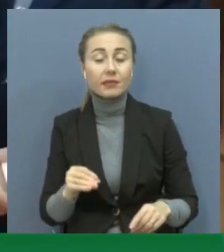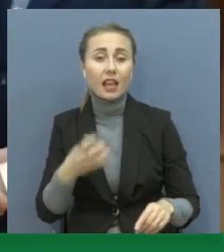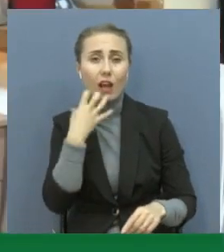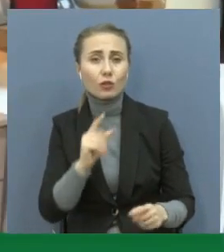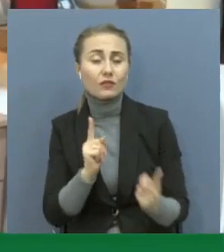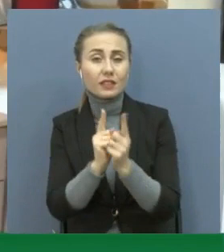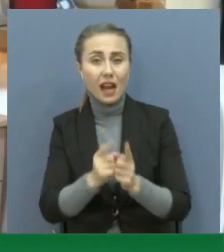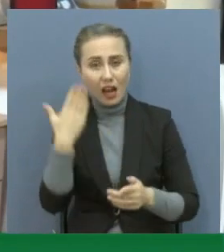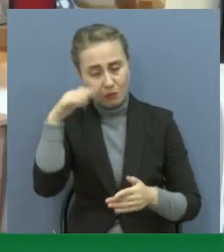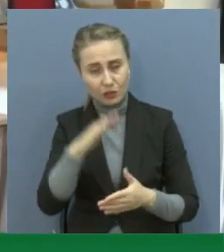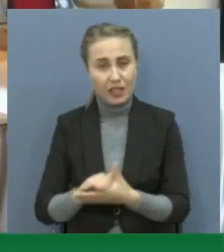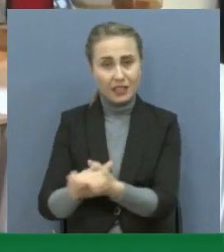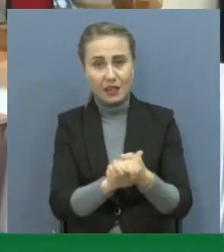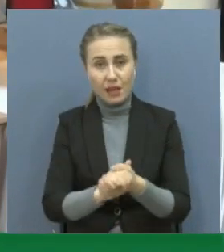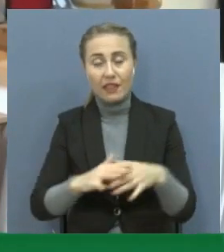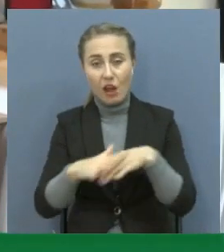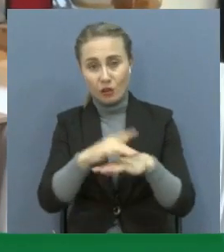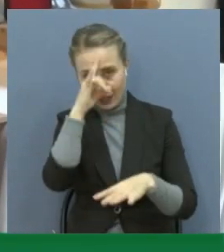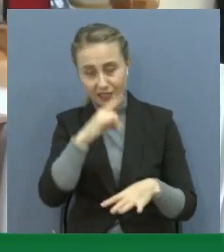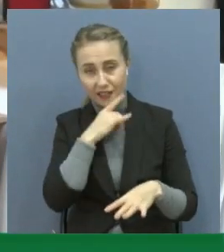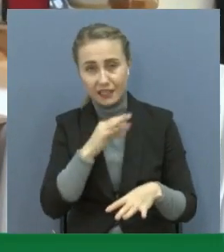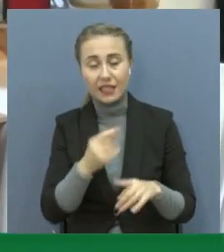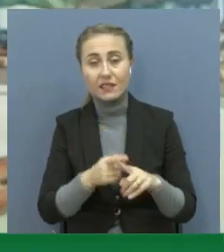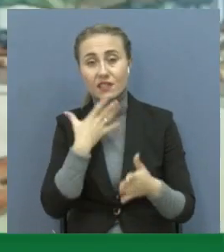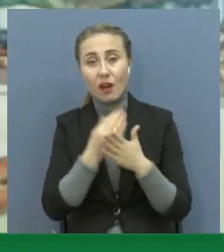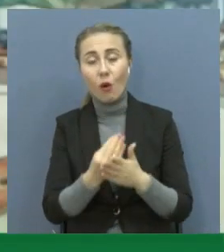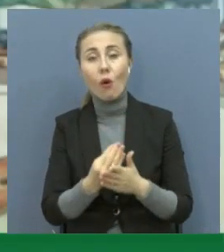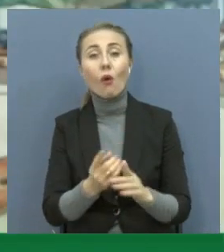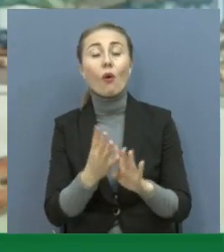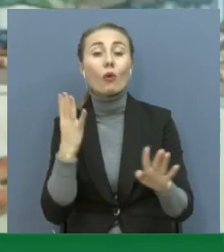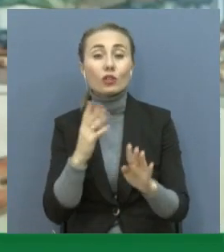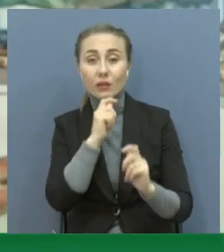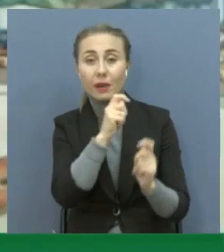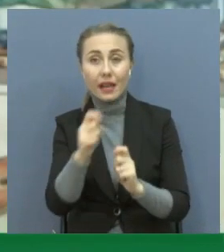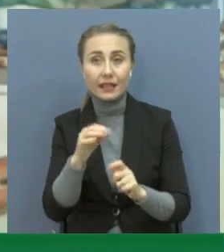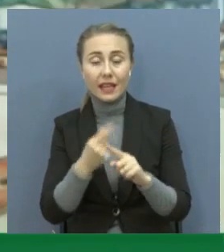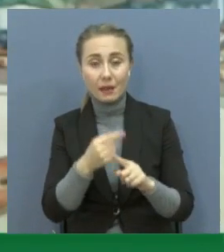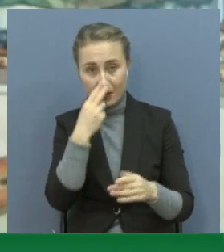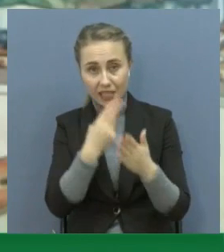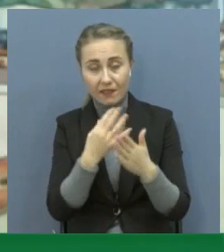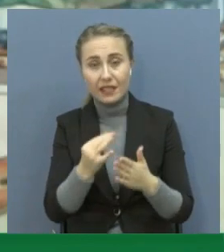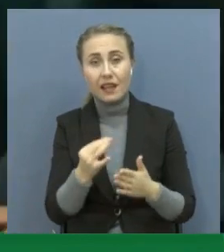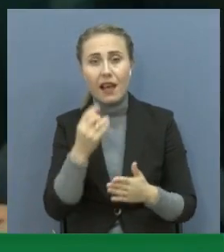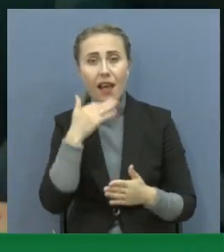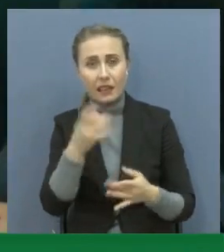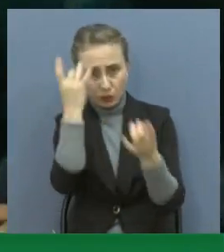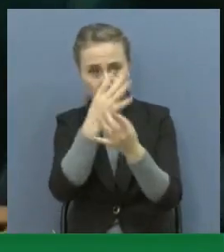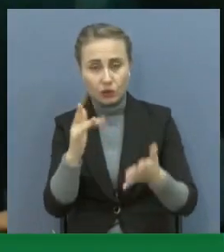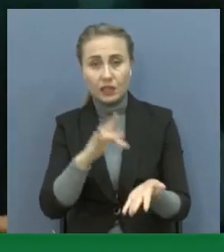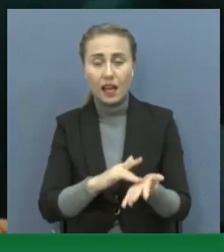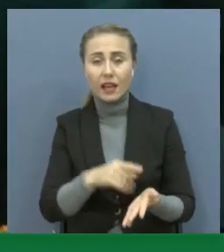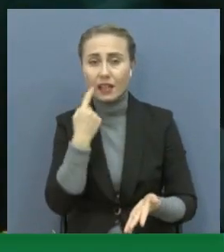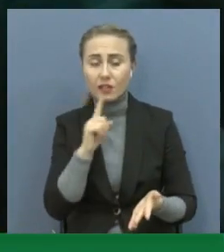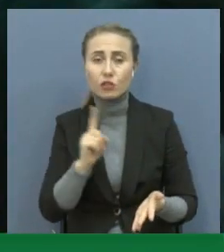Акмолинской ассамблеи народа Казахстана. Он, в свою очередь, вручил подарки и представителям этнокультурных центров, отметив, что